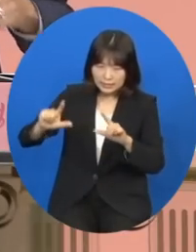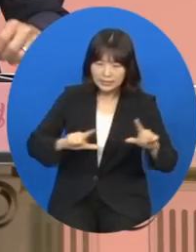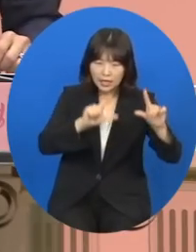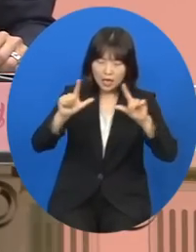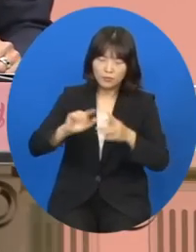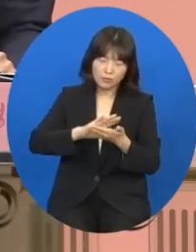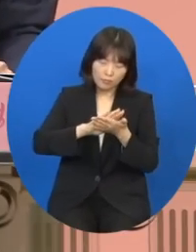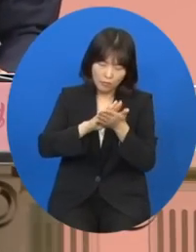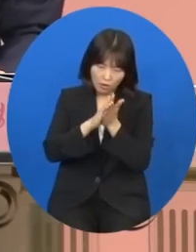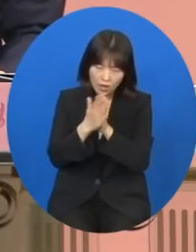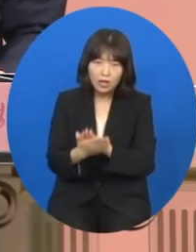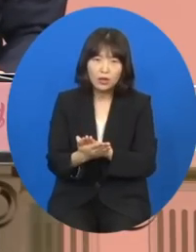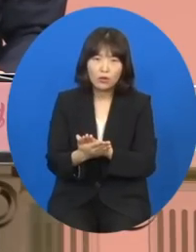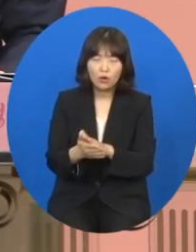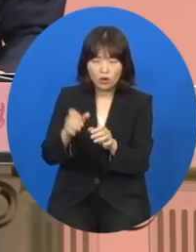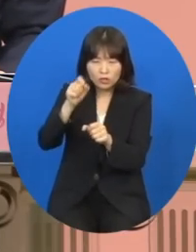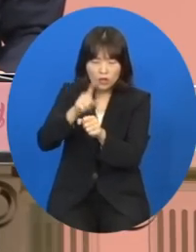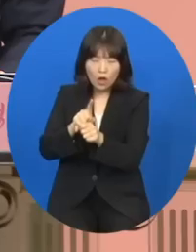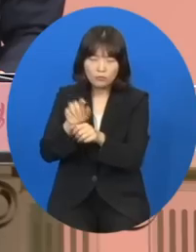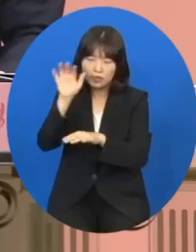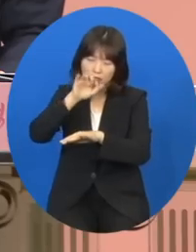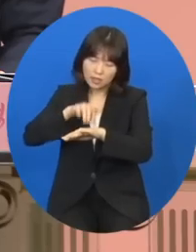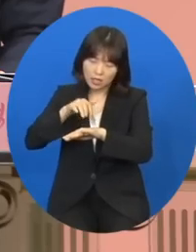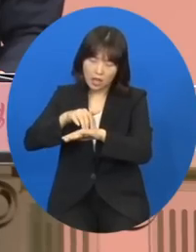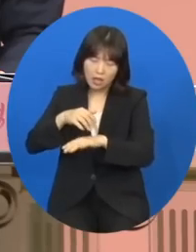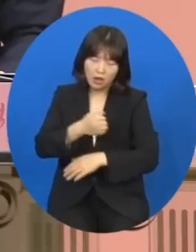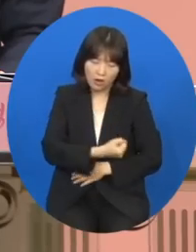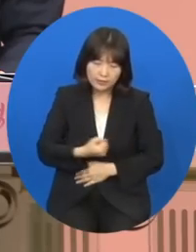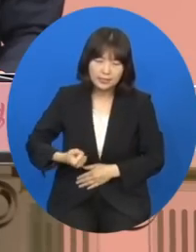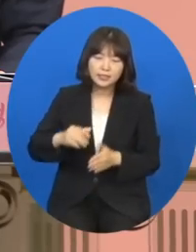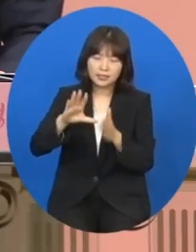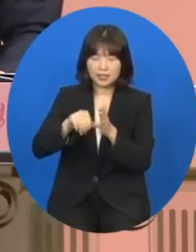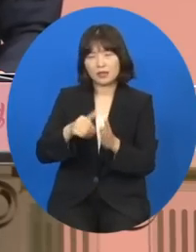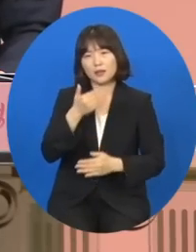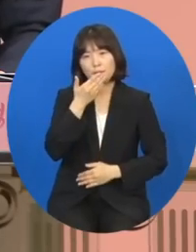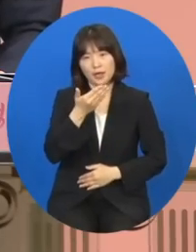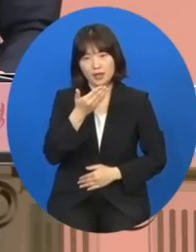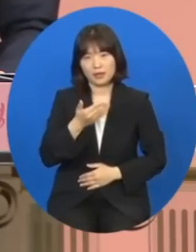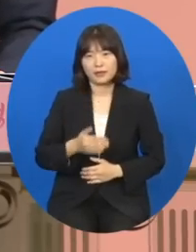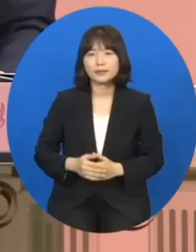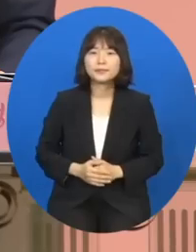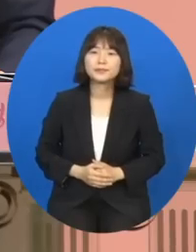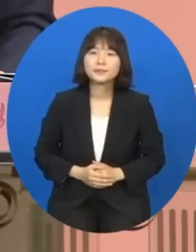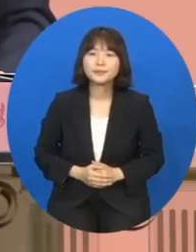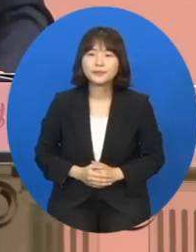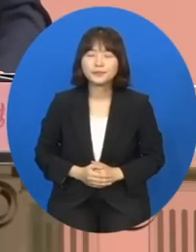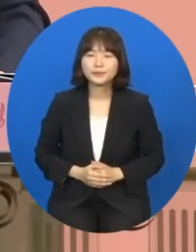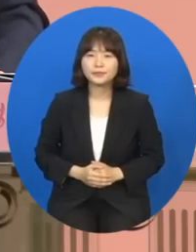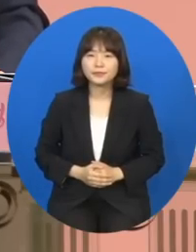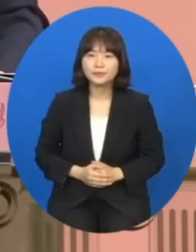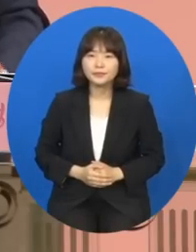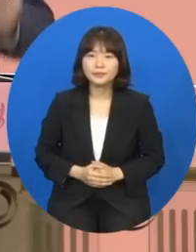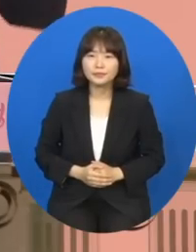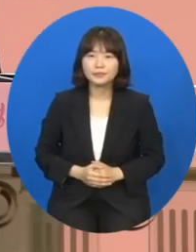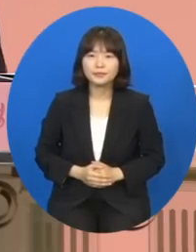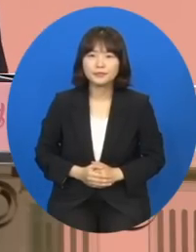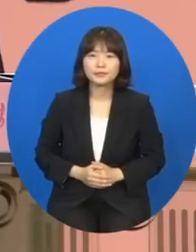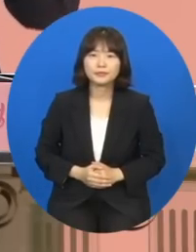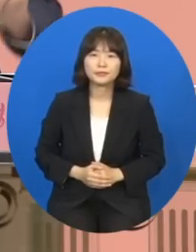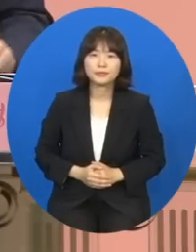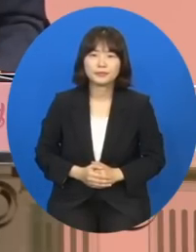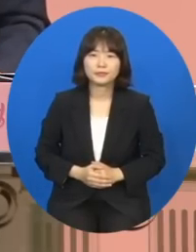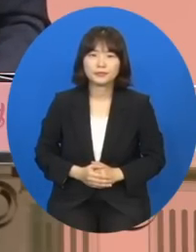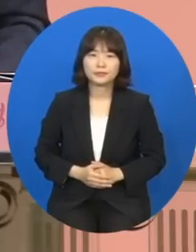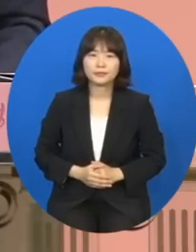헌신이 고 성품을 단련시키는 헌신 일대 그렇습니다 위 디스플레이 및 2배